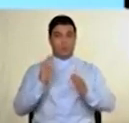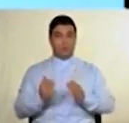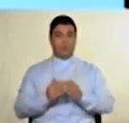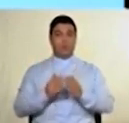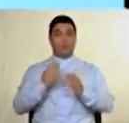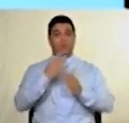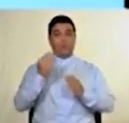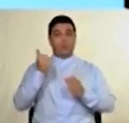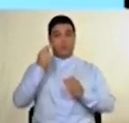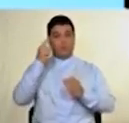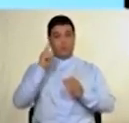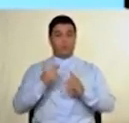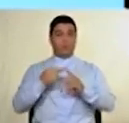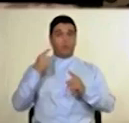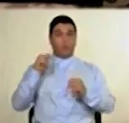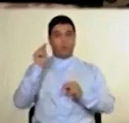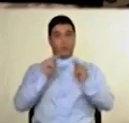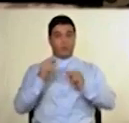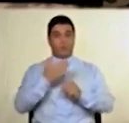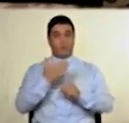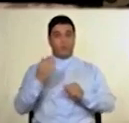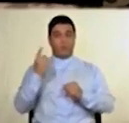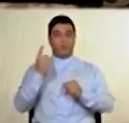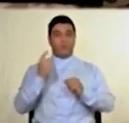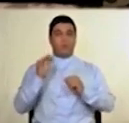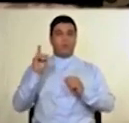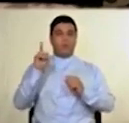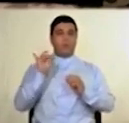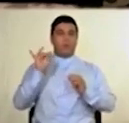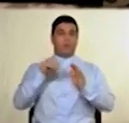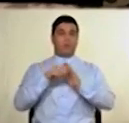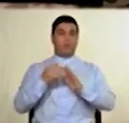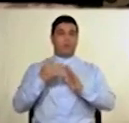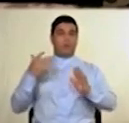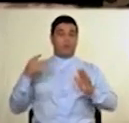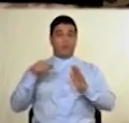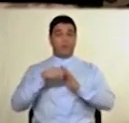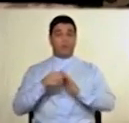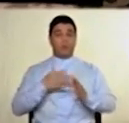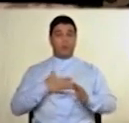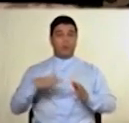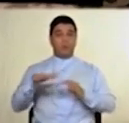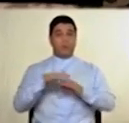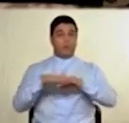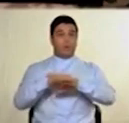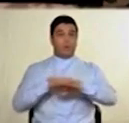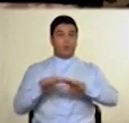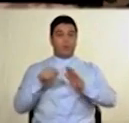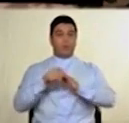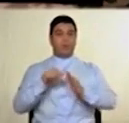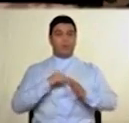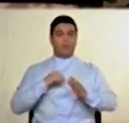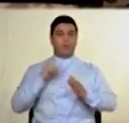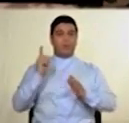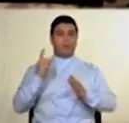biz o'tgan darslarimizda aynan dastlab eng qadimgi davrlarda ulkamizda mavjud bo'lgan eng